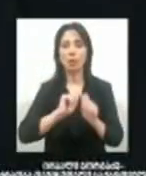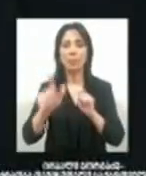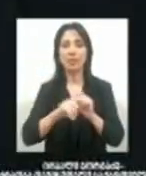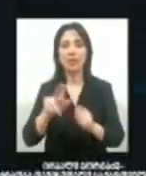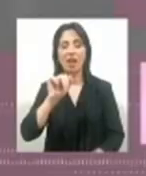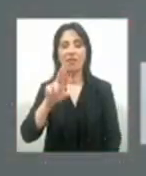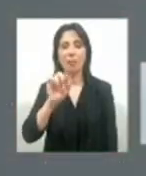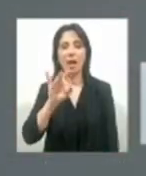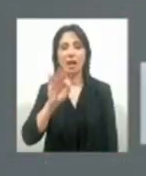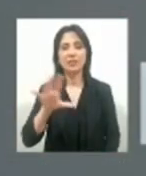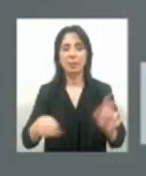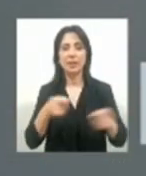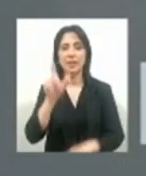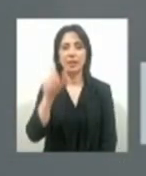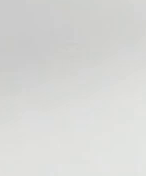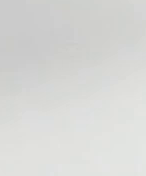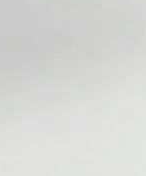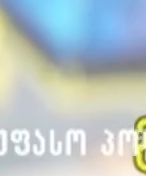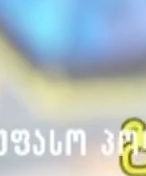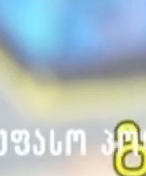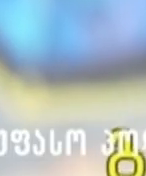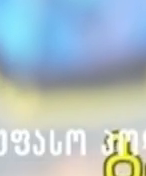ფონდის დაფინანსებით. დავით ბაქრაძე პრეზიდენტად.